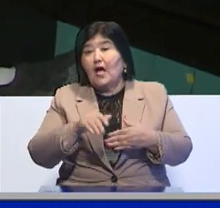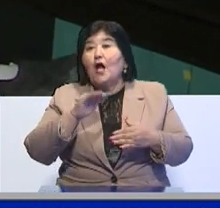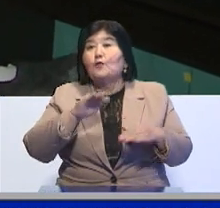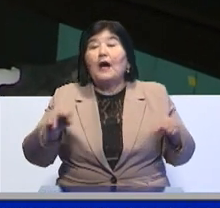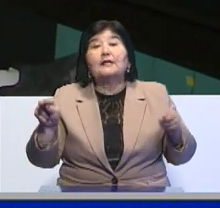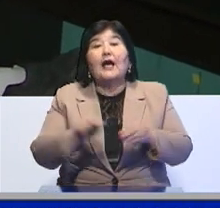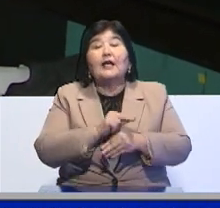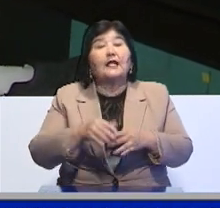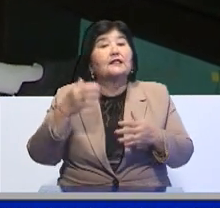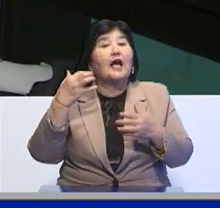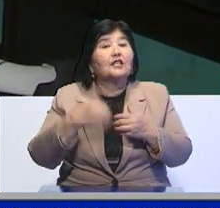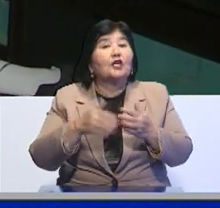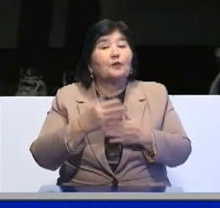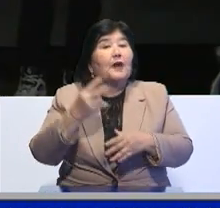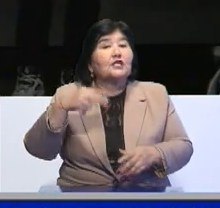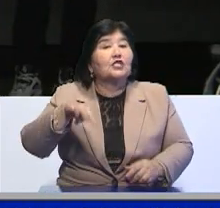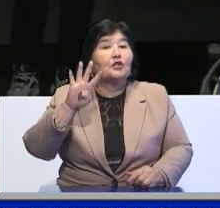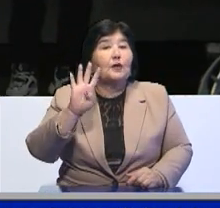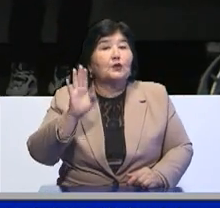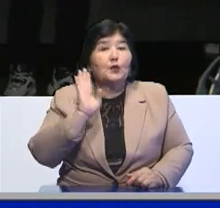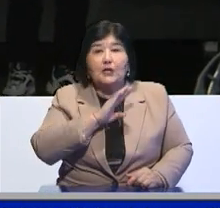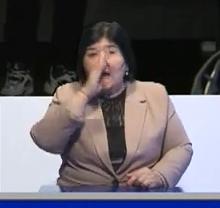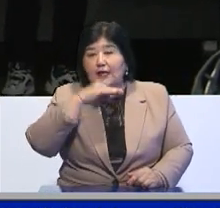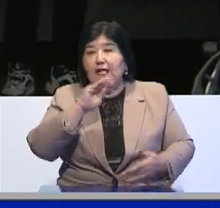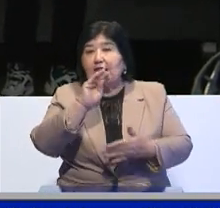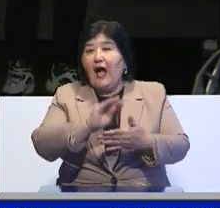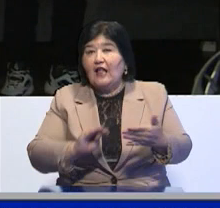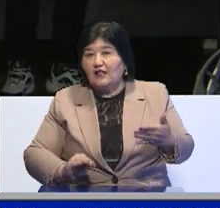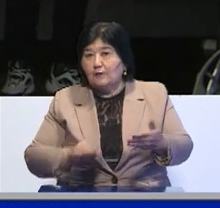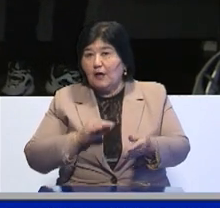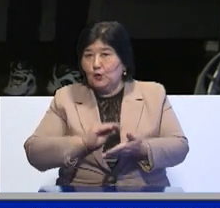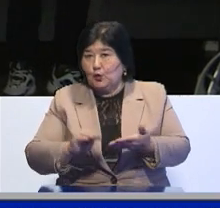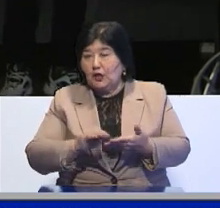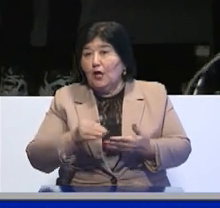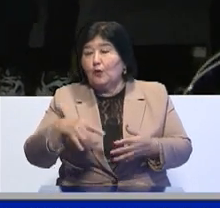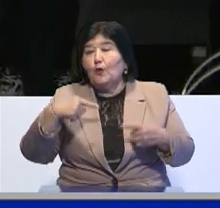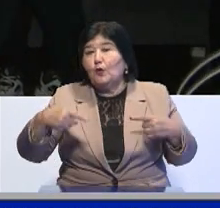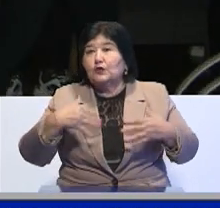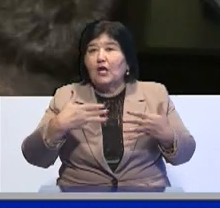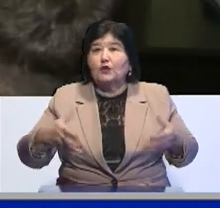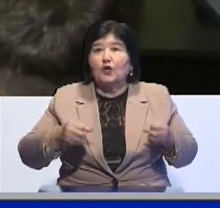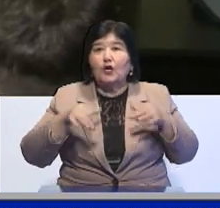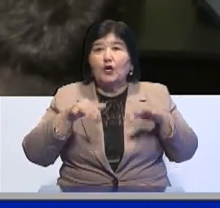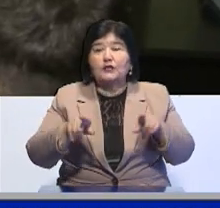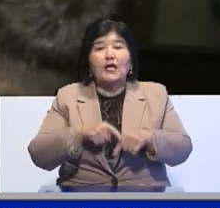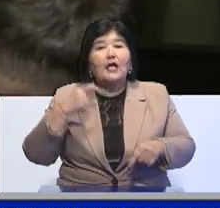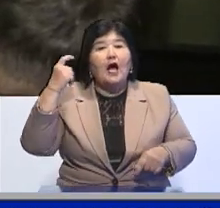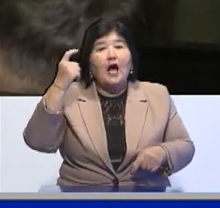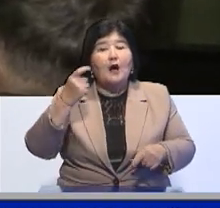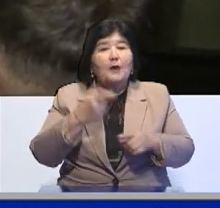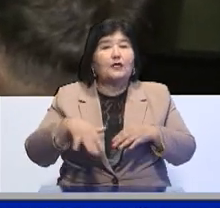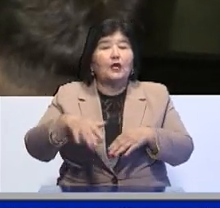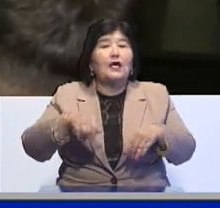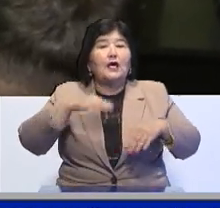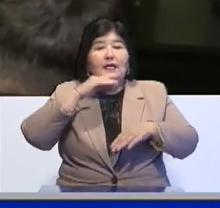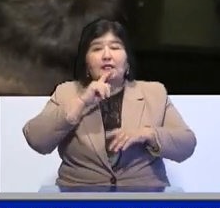тәрбиесіне немқұрайлы қараған 24 ата-анаға хаттама толтырылды. Мұнан бөлек ұсақ түйек қылмыс жасау және мас күйінде қоғам тыныштығын